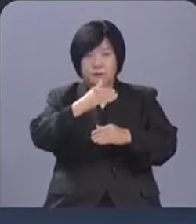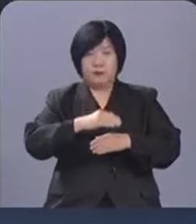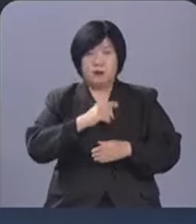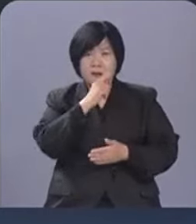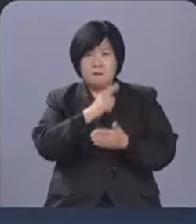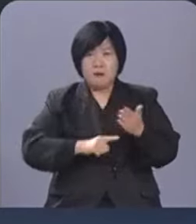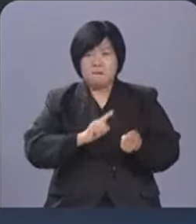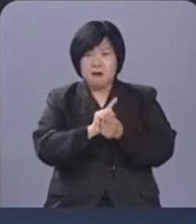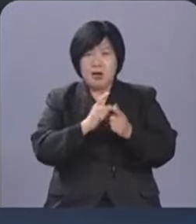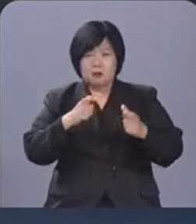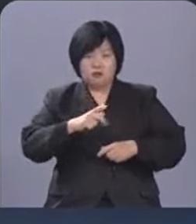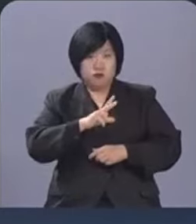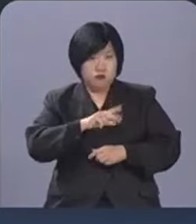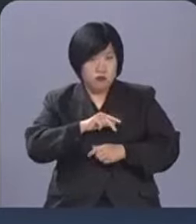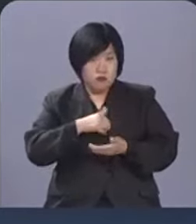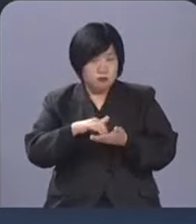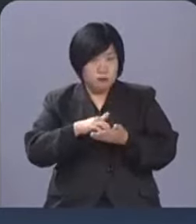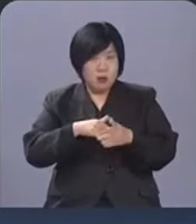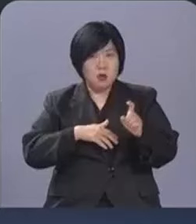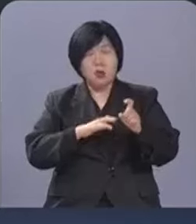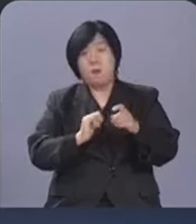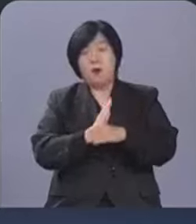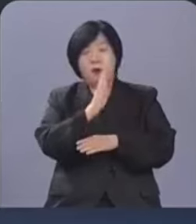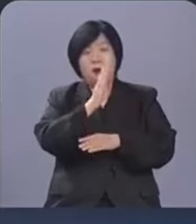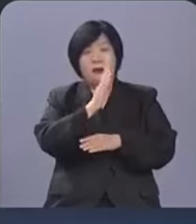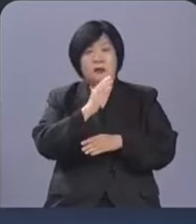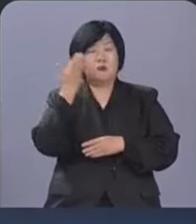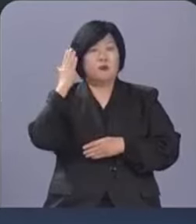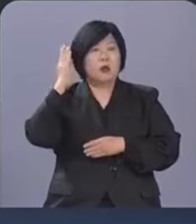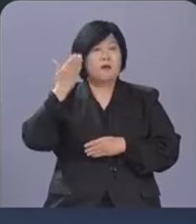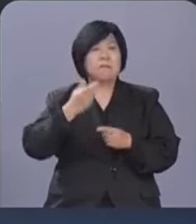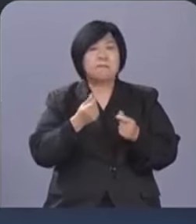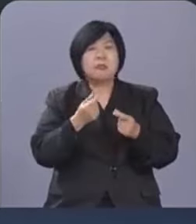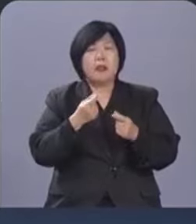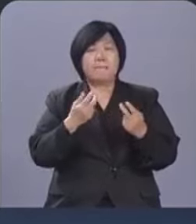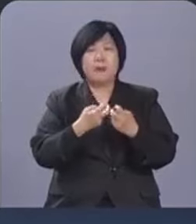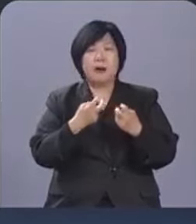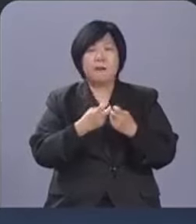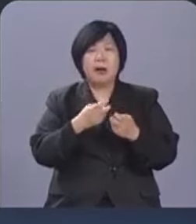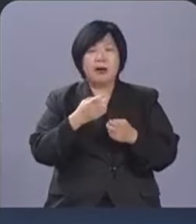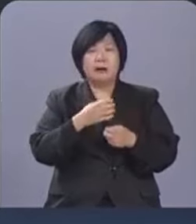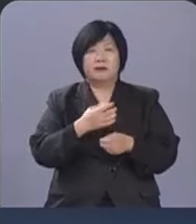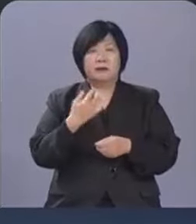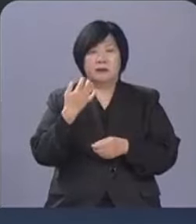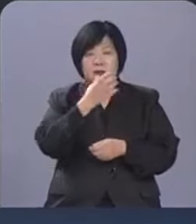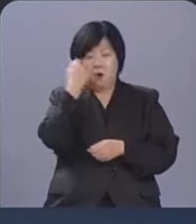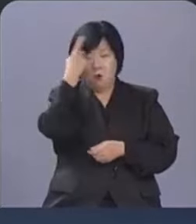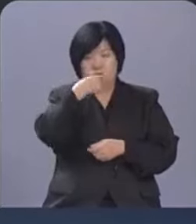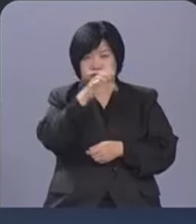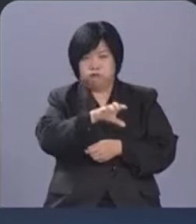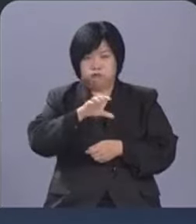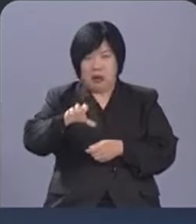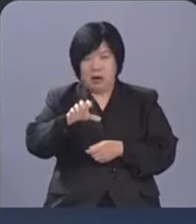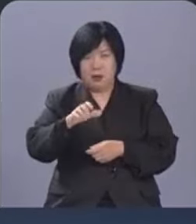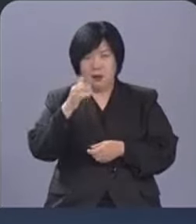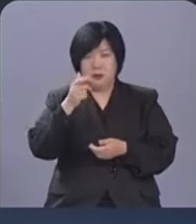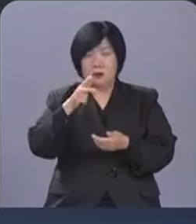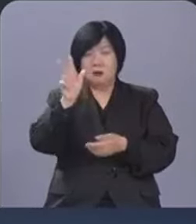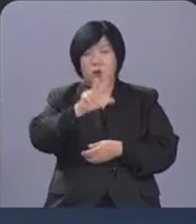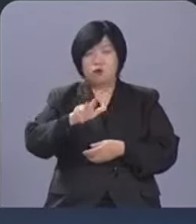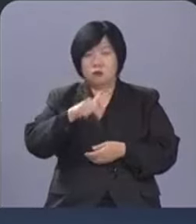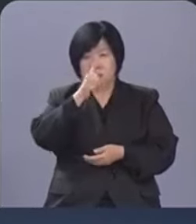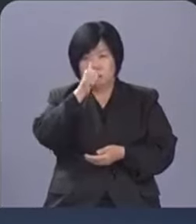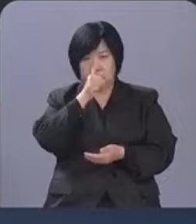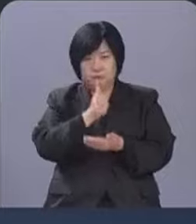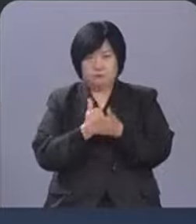피해를 당한 의원만 명이 넘는데요 최근 비슷한 수법에 페이크 범죄가 전국에서 발생해 국회가이